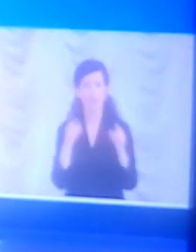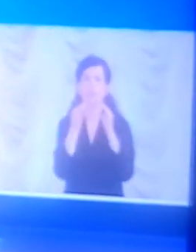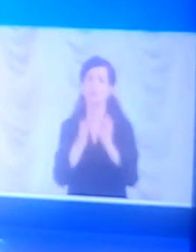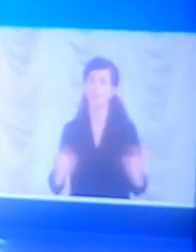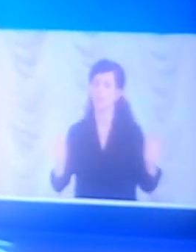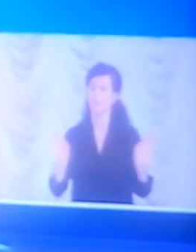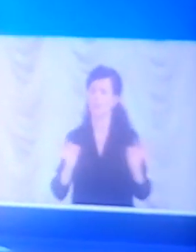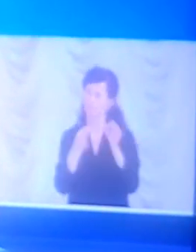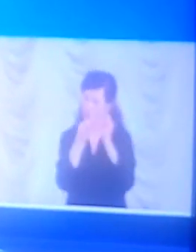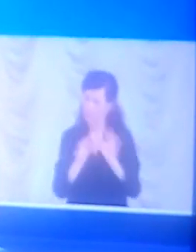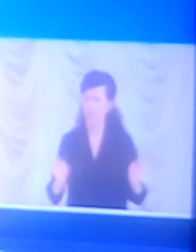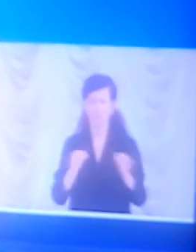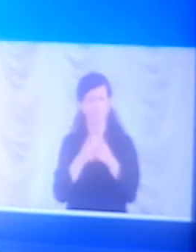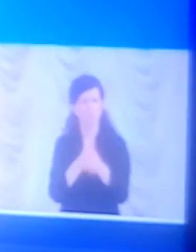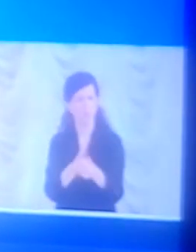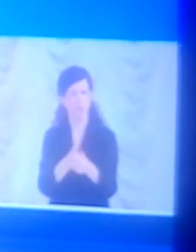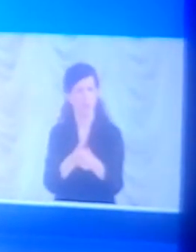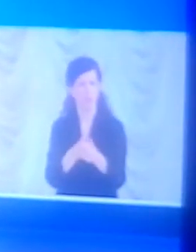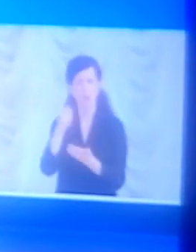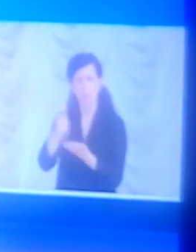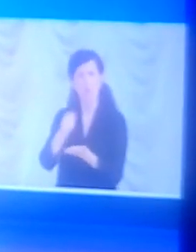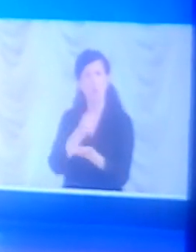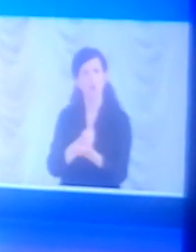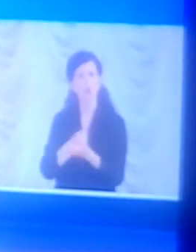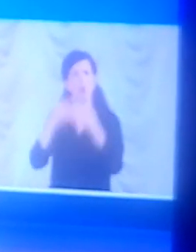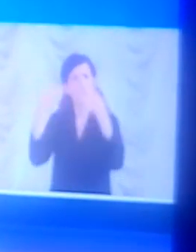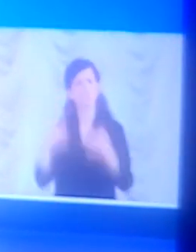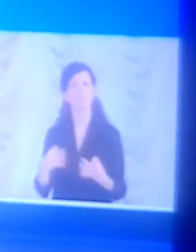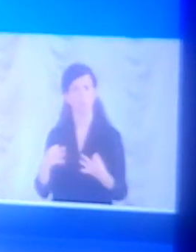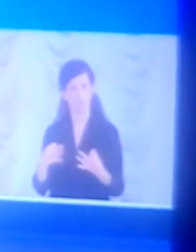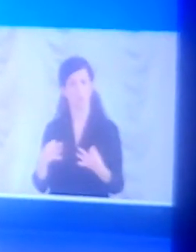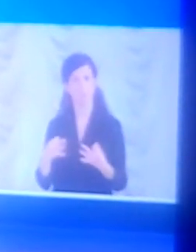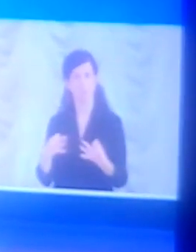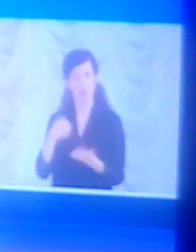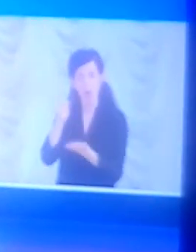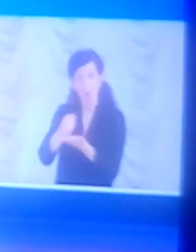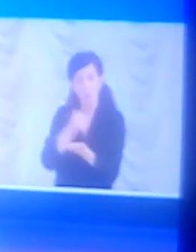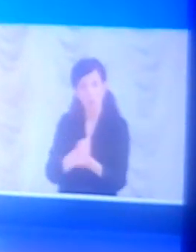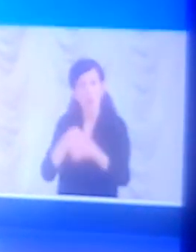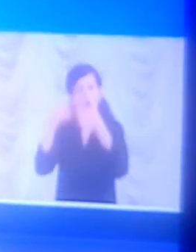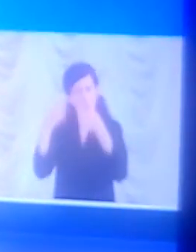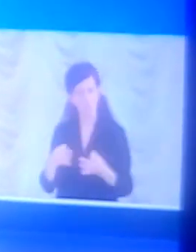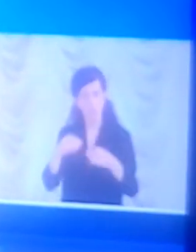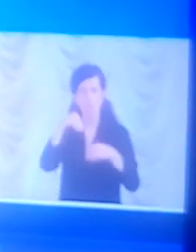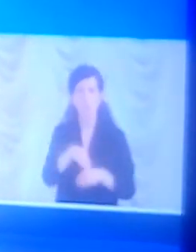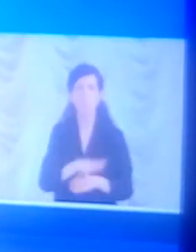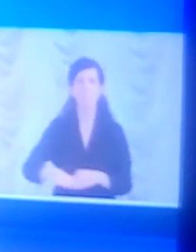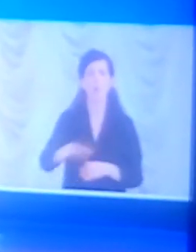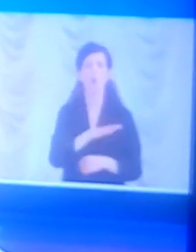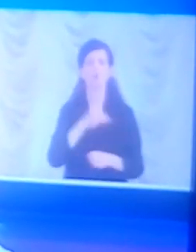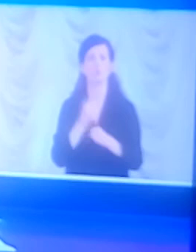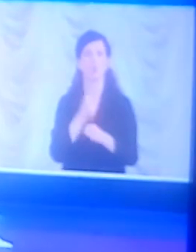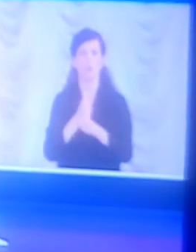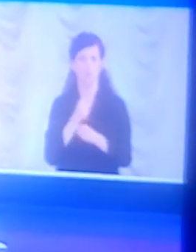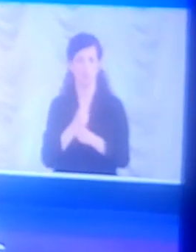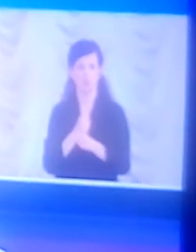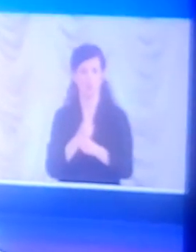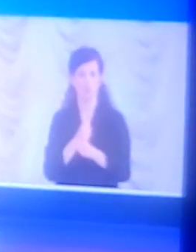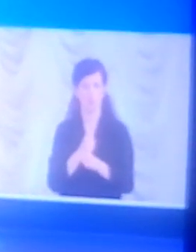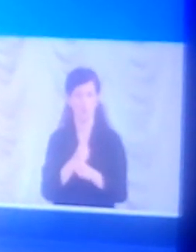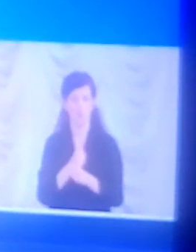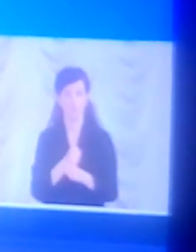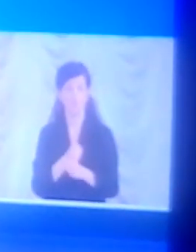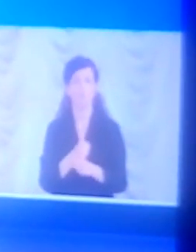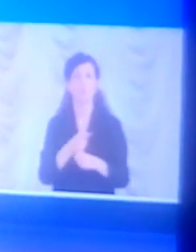rispetteranno rigorosamente i protocolli di sicurezza. Protocolli di sicurezza sui luoghi di lavoro. Ne abbiamo sottoscritto